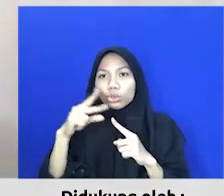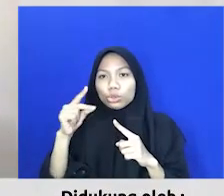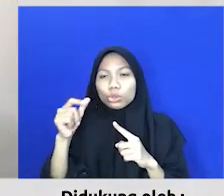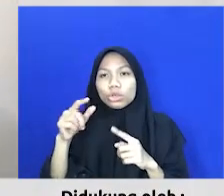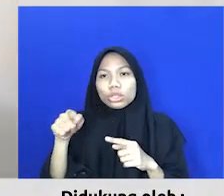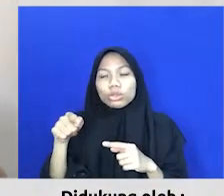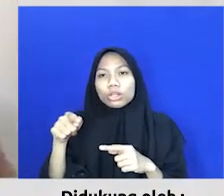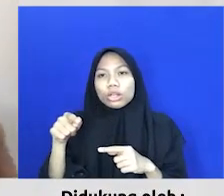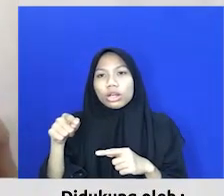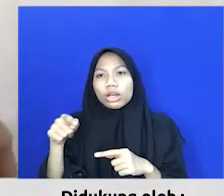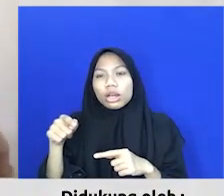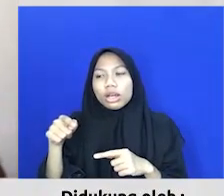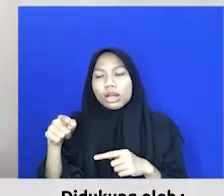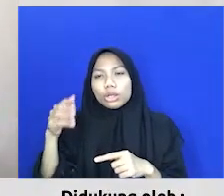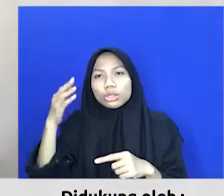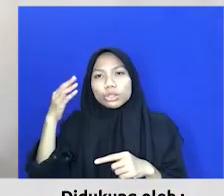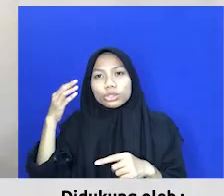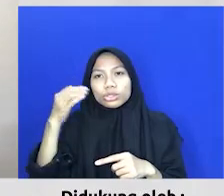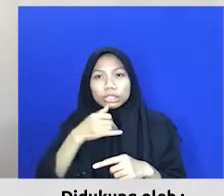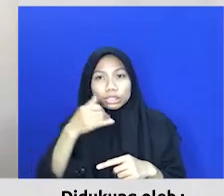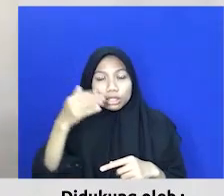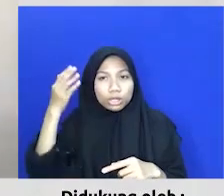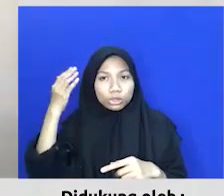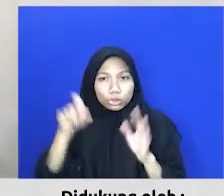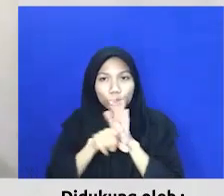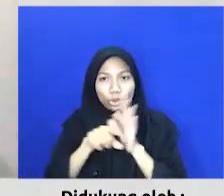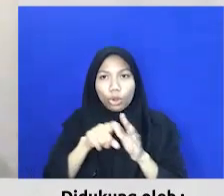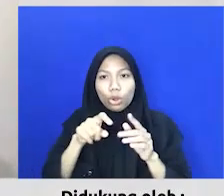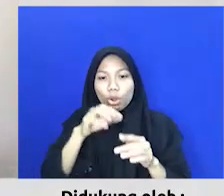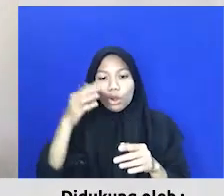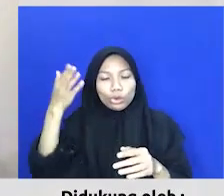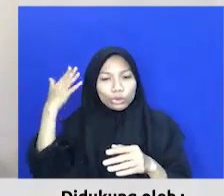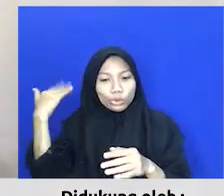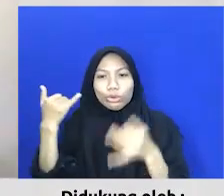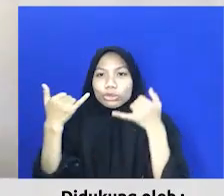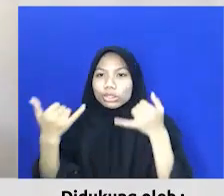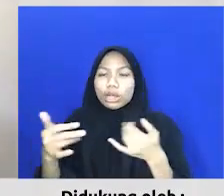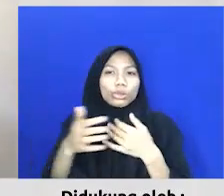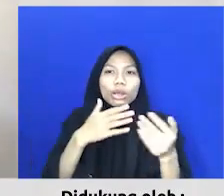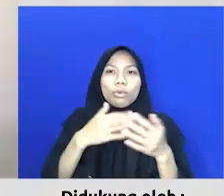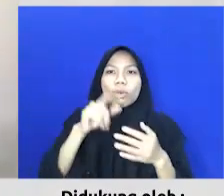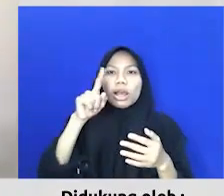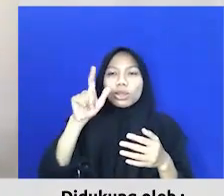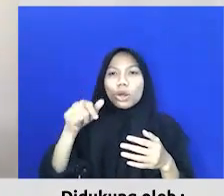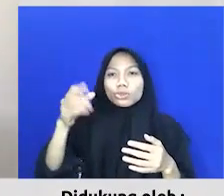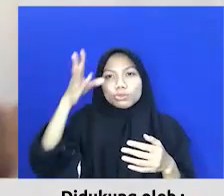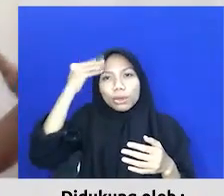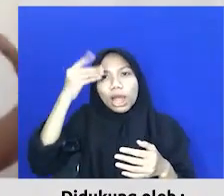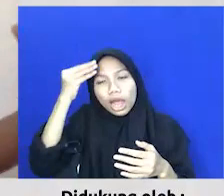gitu. Jauh sebelum teori tiga babak di mungkin ditemukan sama Sitchfield di tahun 76 gitu misalkan, dia tahun 76-77